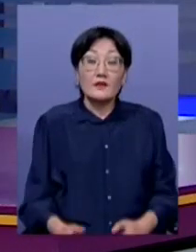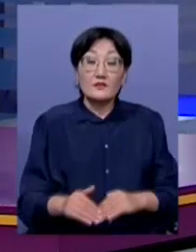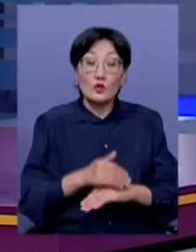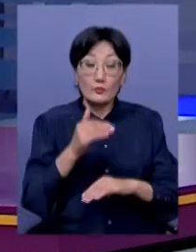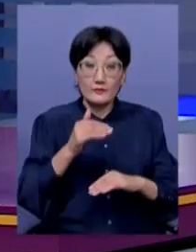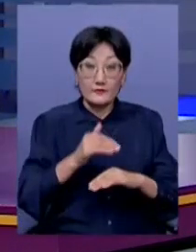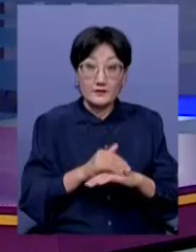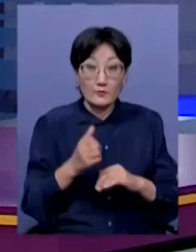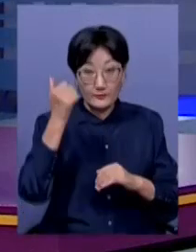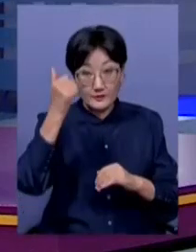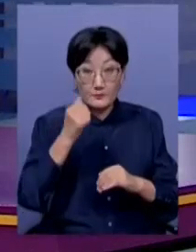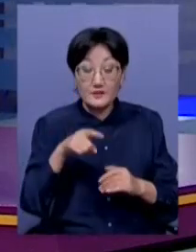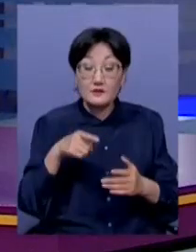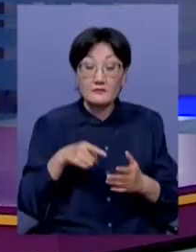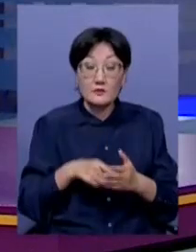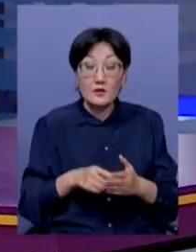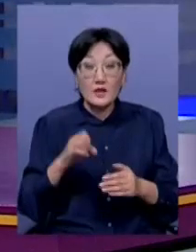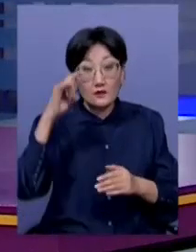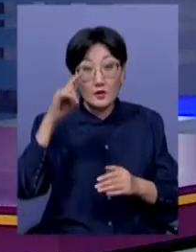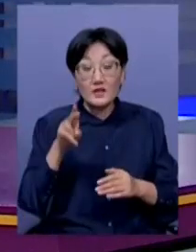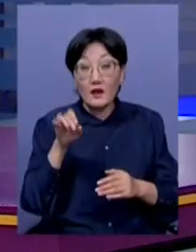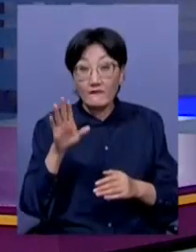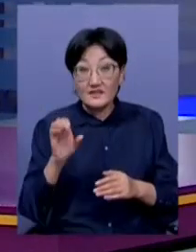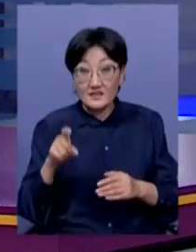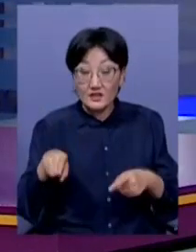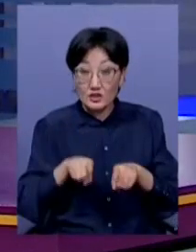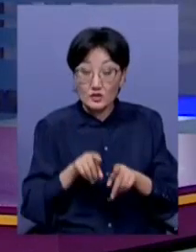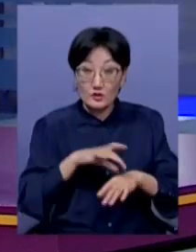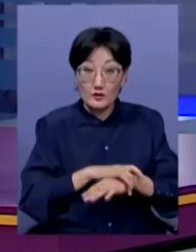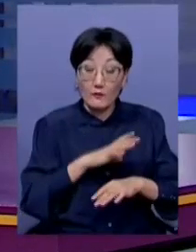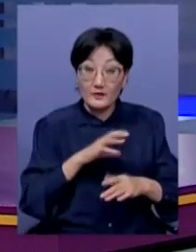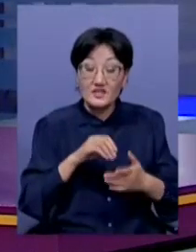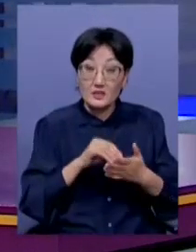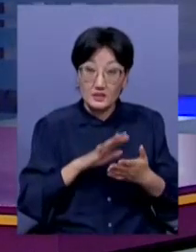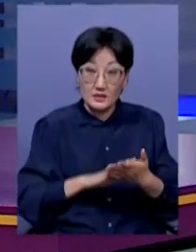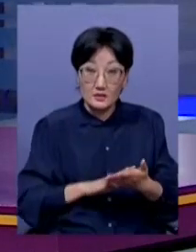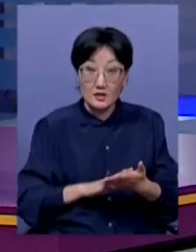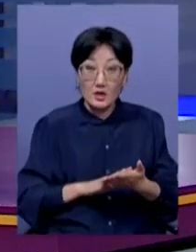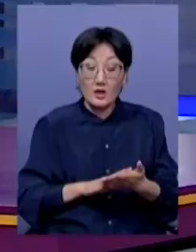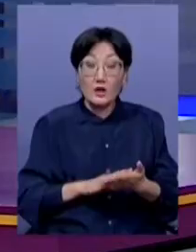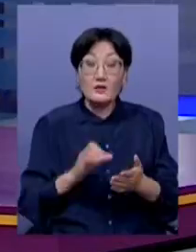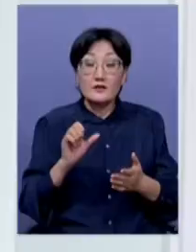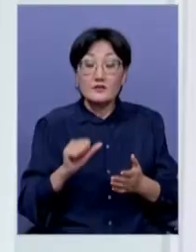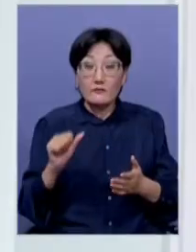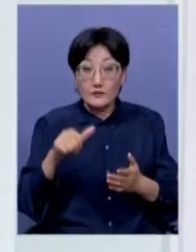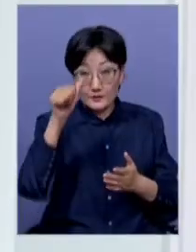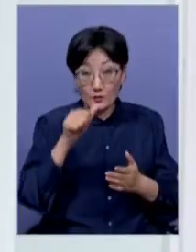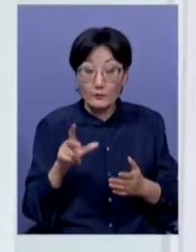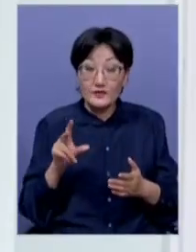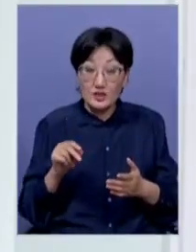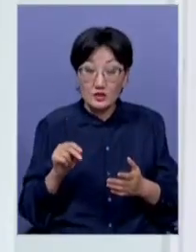Добрый вечер. Спасибо за вопрос. Кавасаки подобный синдром у нас был зарегистрирован с августа месяца в